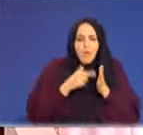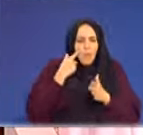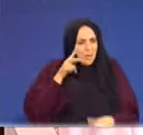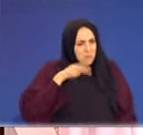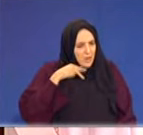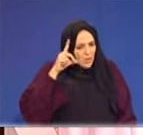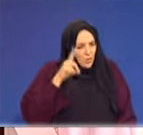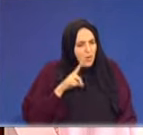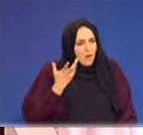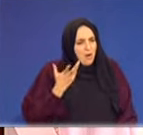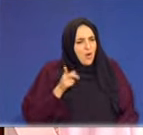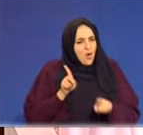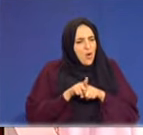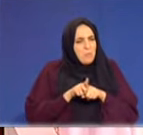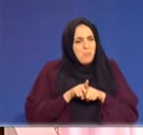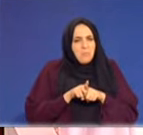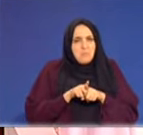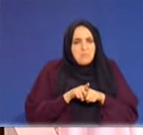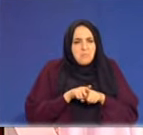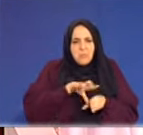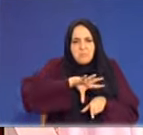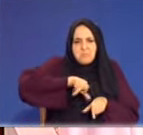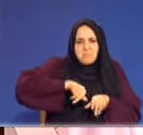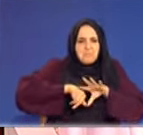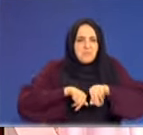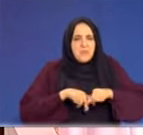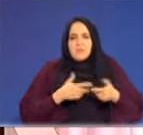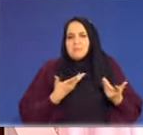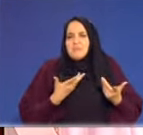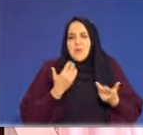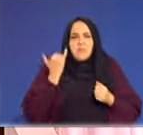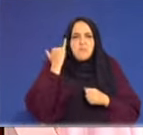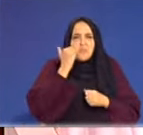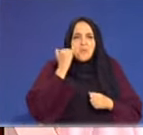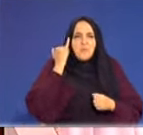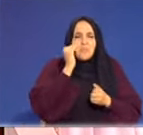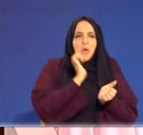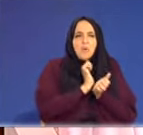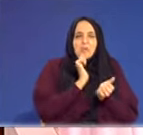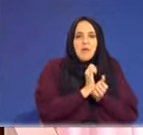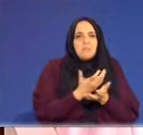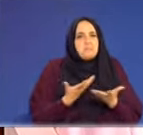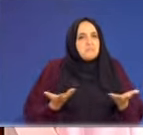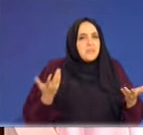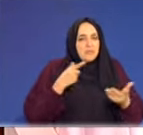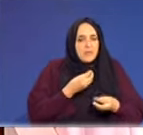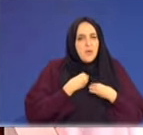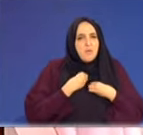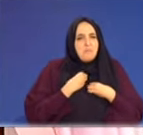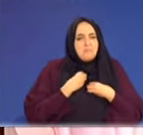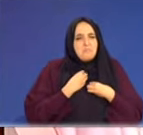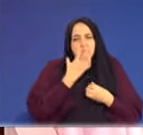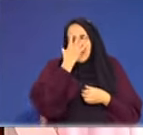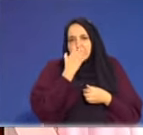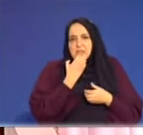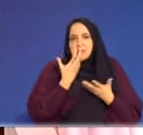حقوقه مهضومه او حقوقه يعني تاخرت باش توصلوا، هذا امر مؤلم وامر محزن